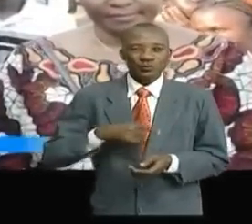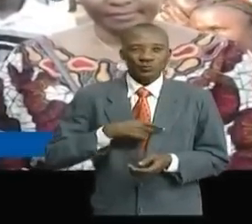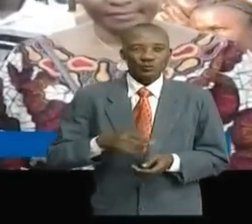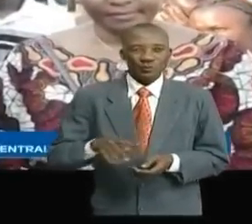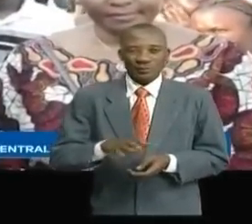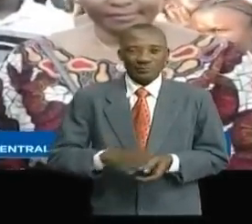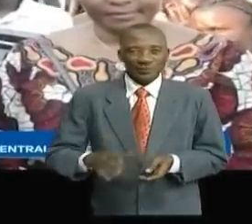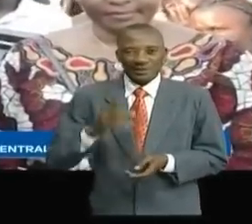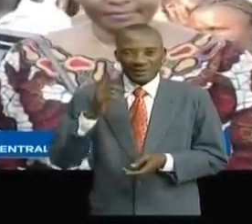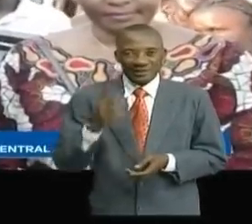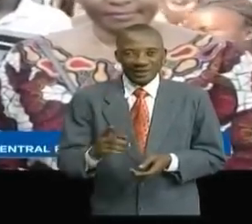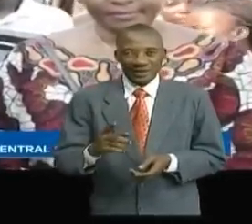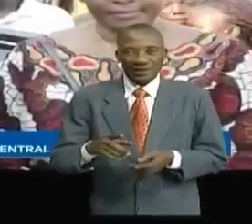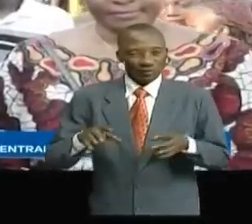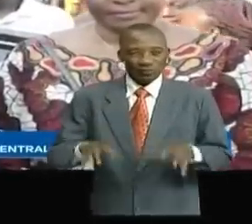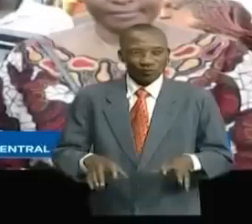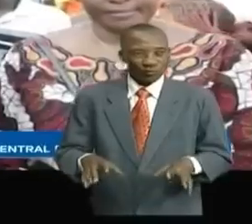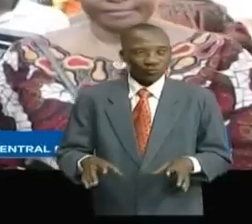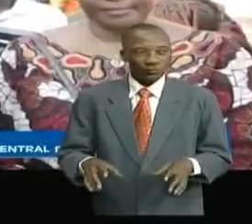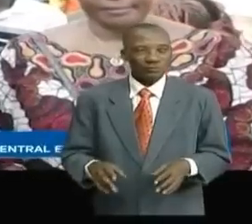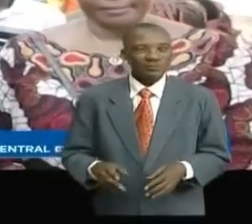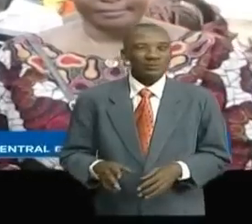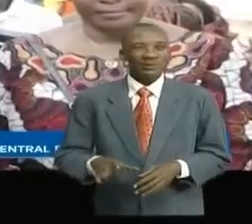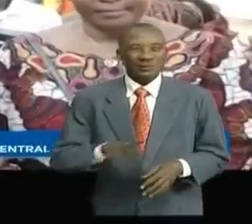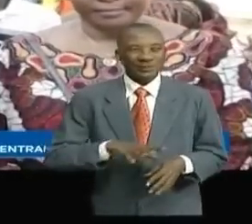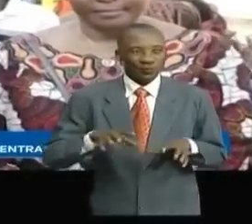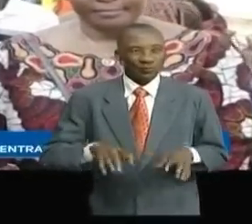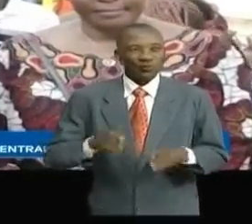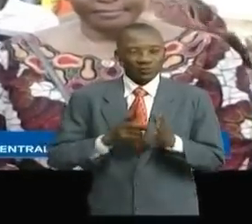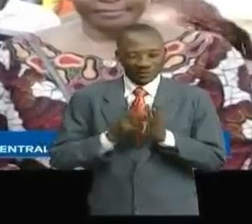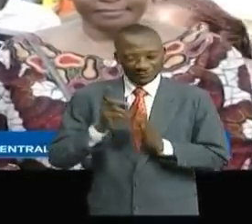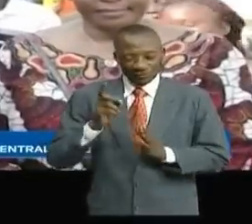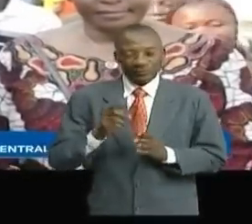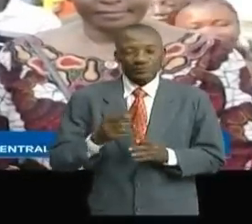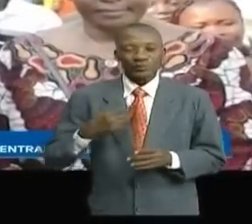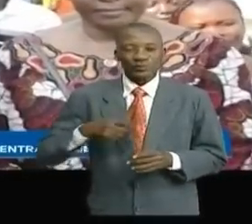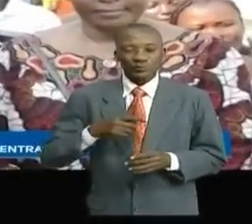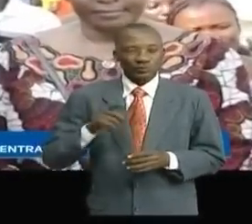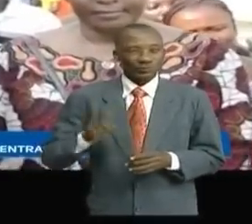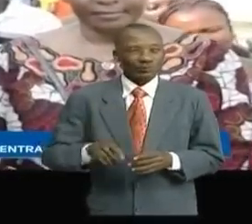ce pays, pour qu'il se développe, nous avons besoin de paix, nous